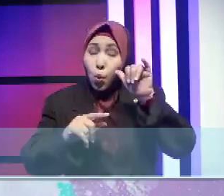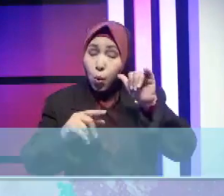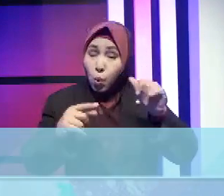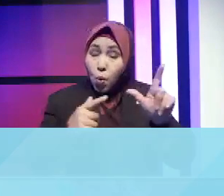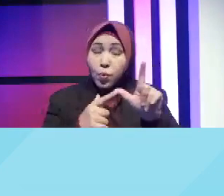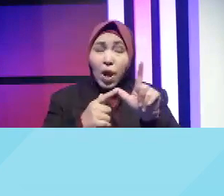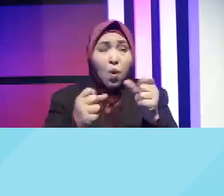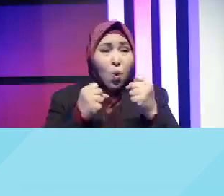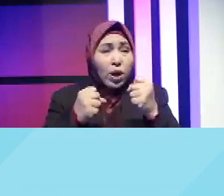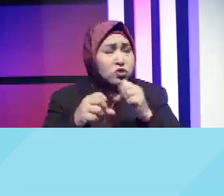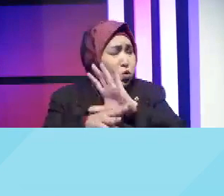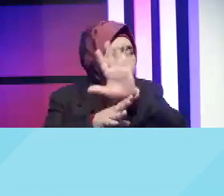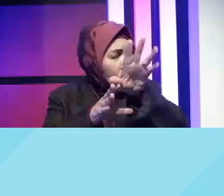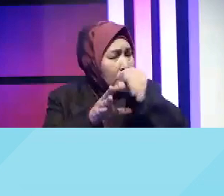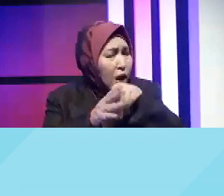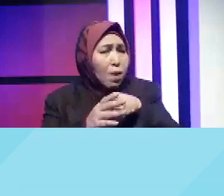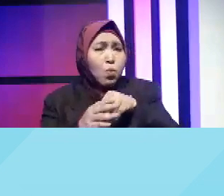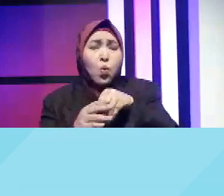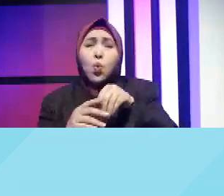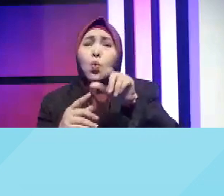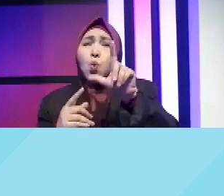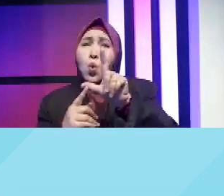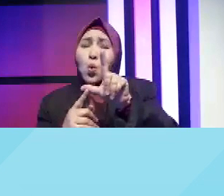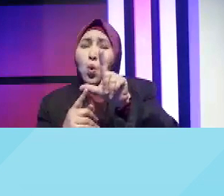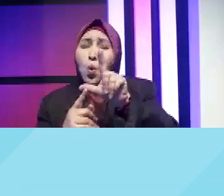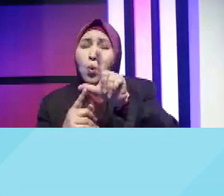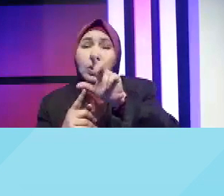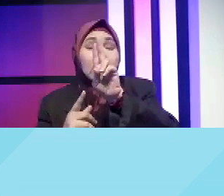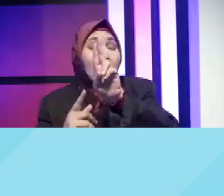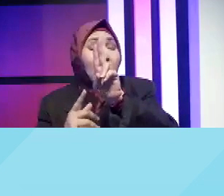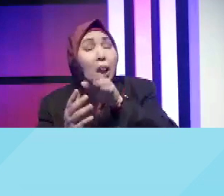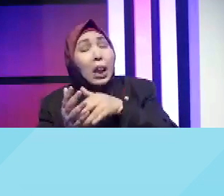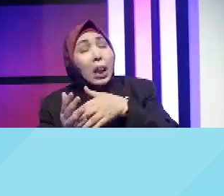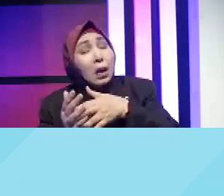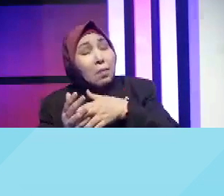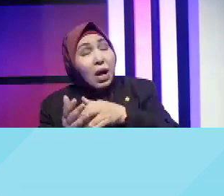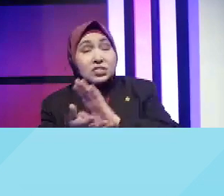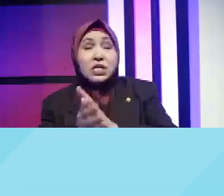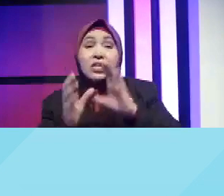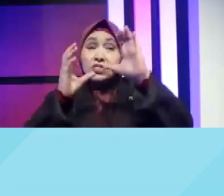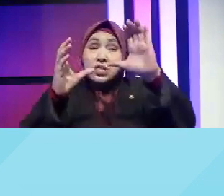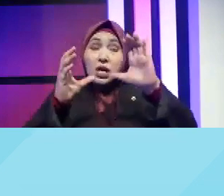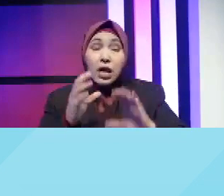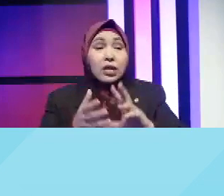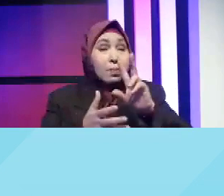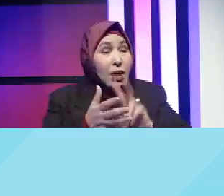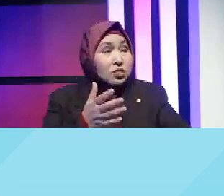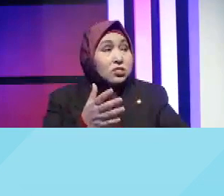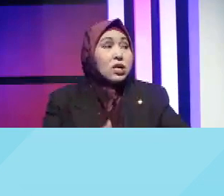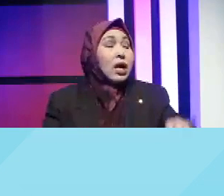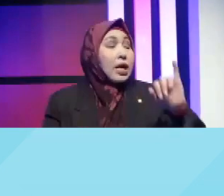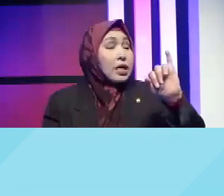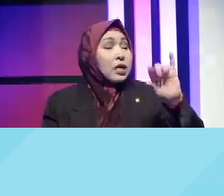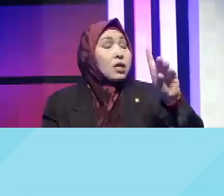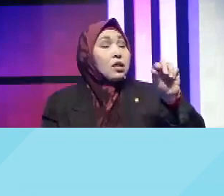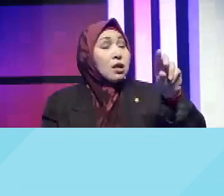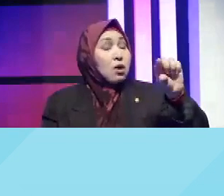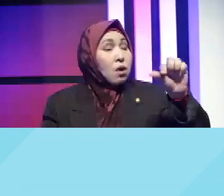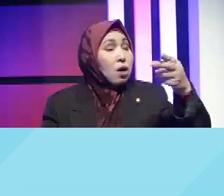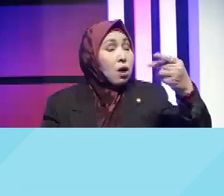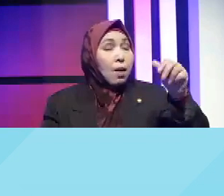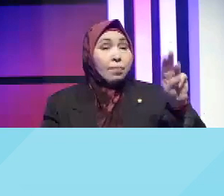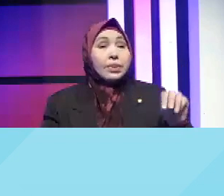setelah semuanya ke dalam huruf ta yang bersifat lebih lemah daripada kokoh maka caranya dibaca secara Ilham idgham